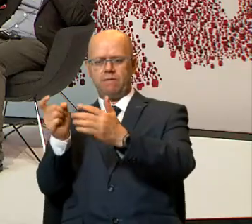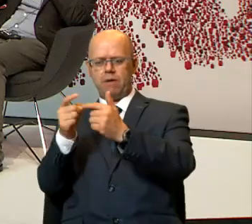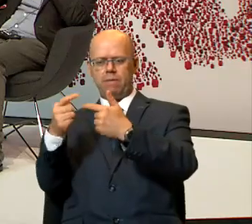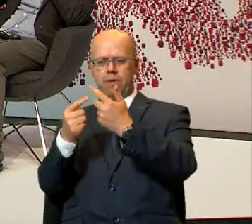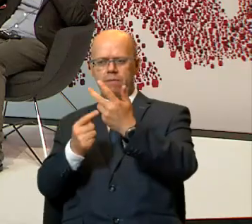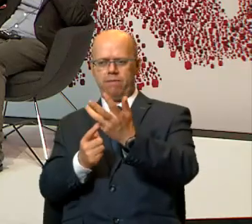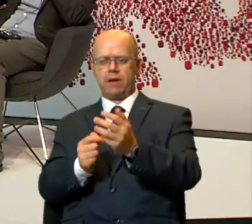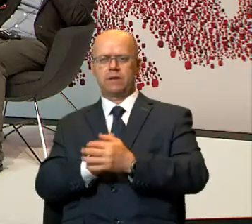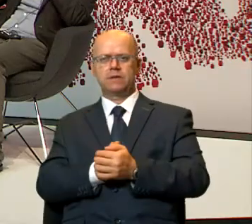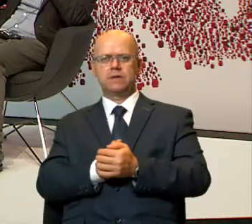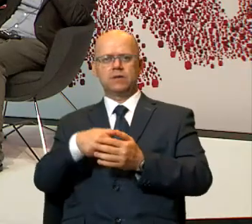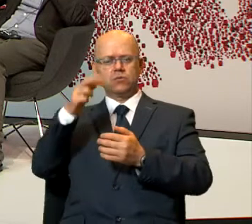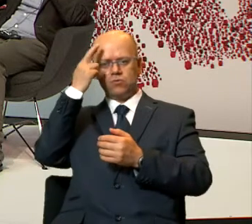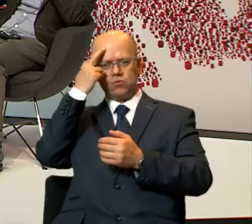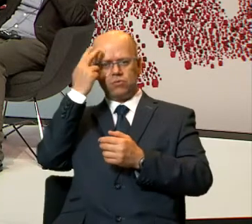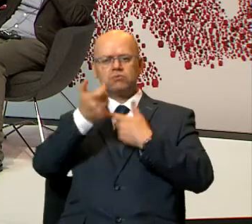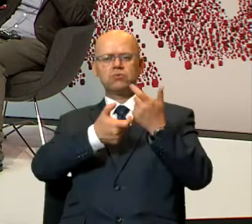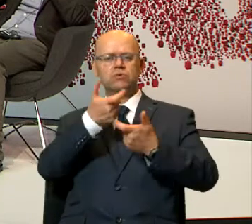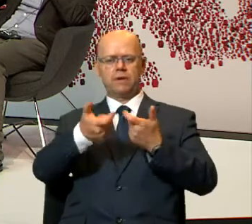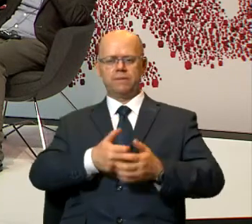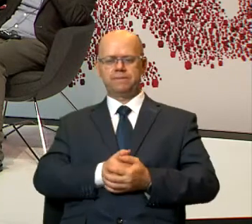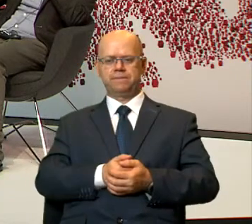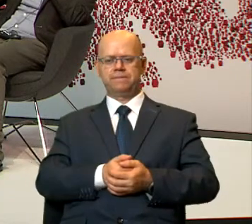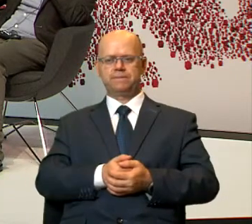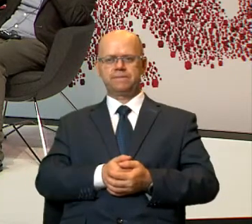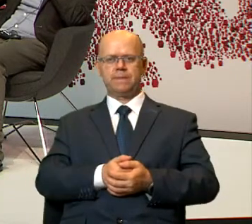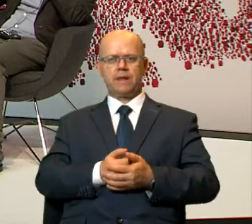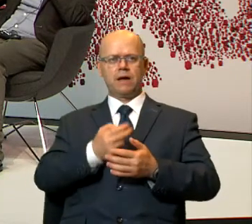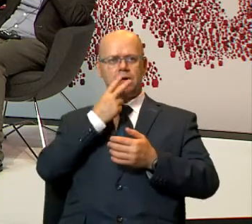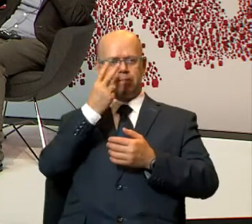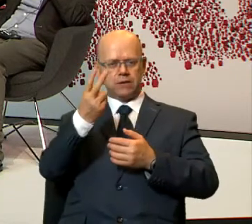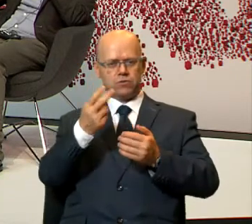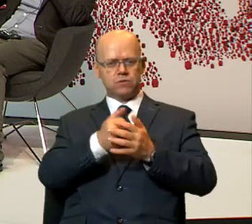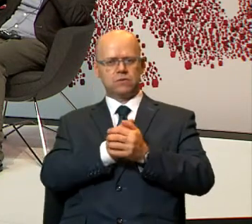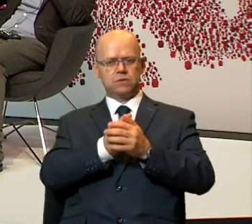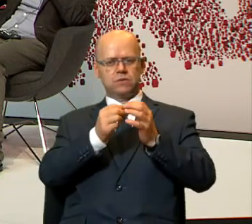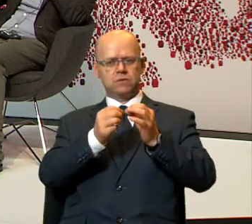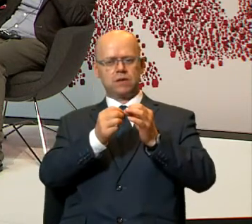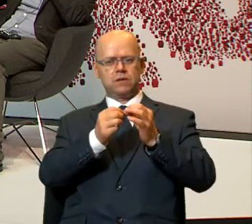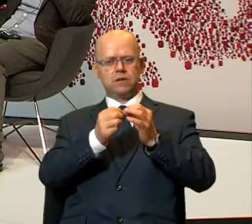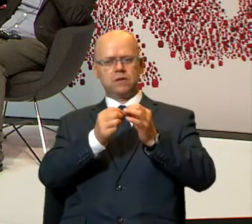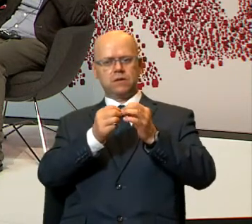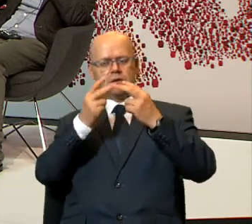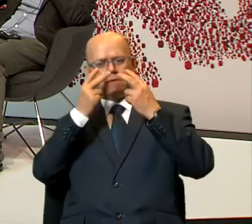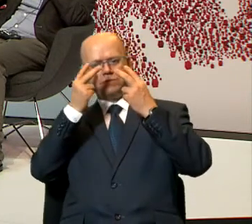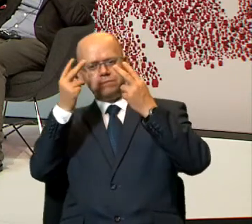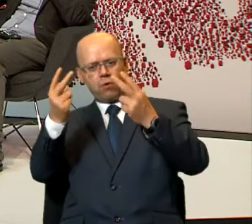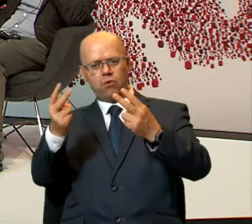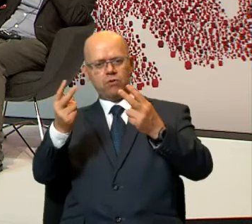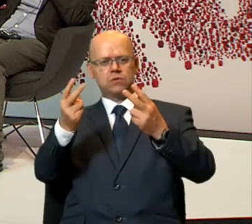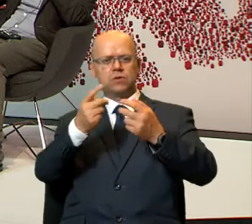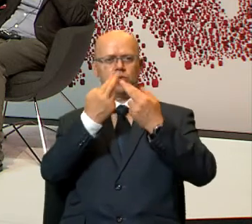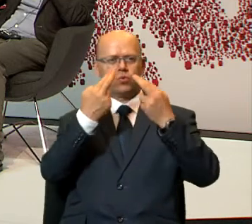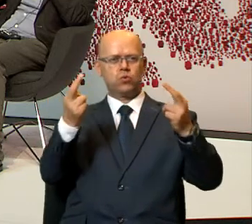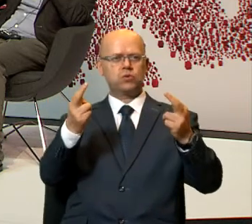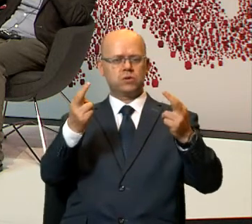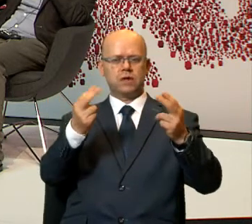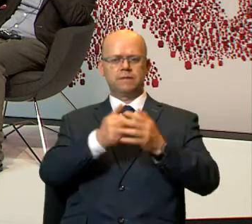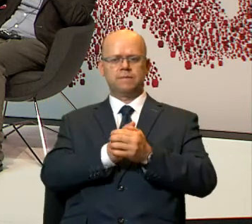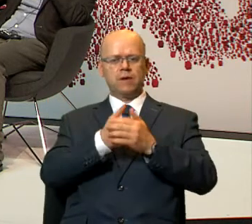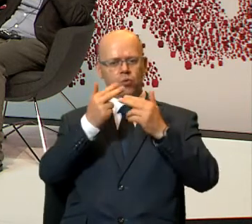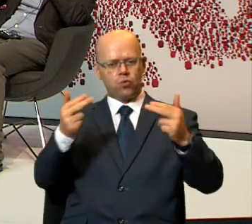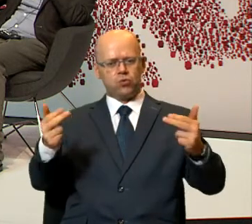czy czasu na zrozumienie tego, co się dzieje. A patrząc na różnego rodzaju teorie o różnicach kulturowych, Polacy i